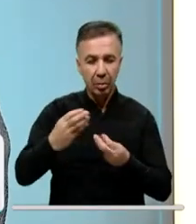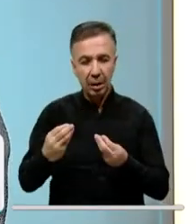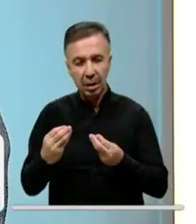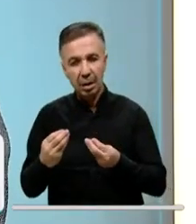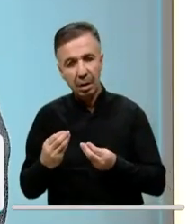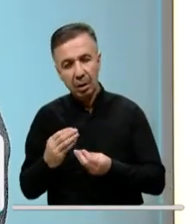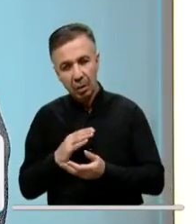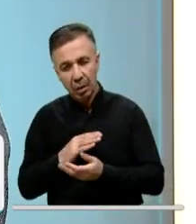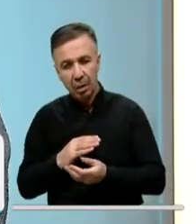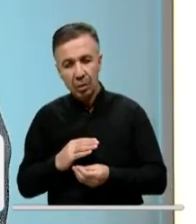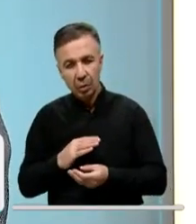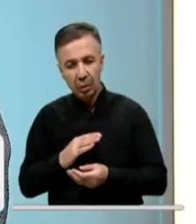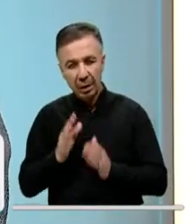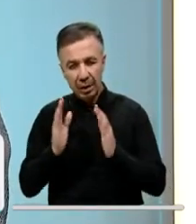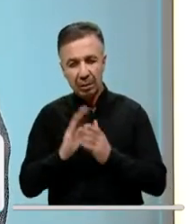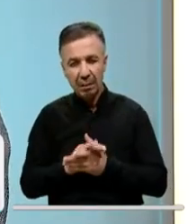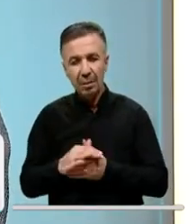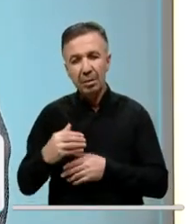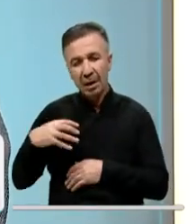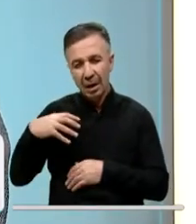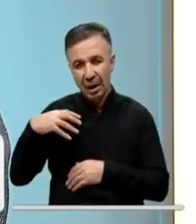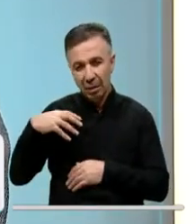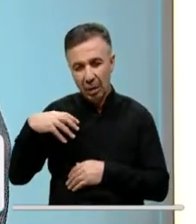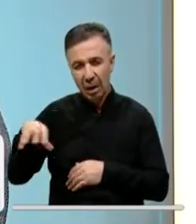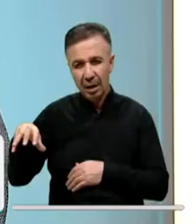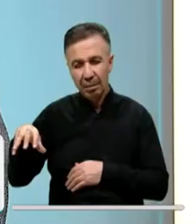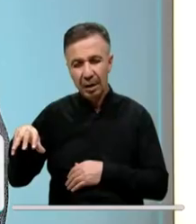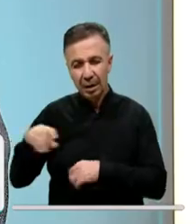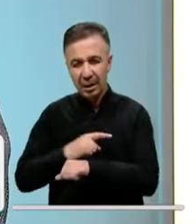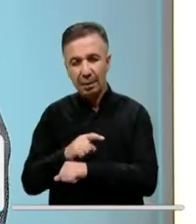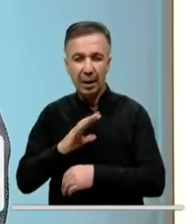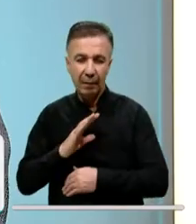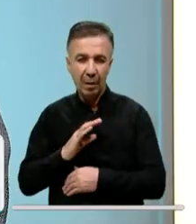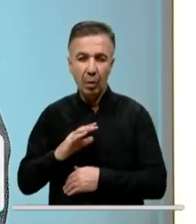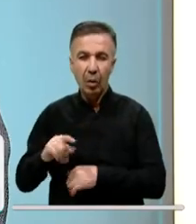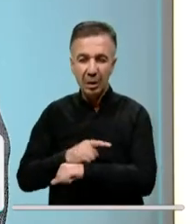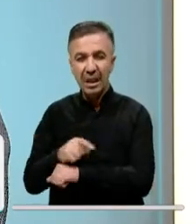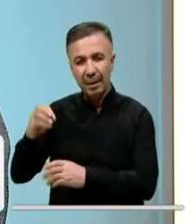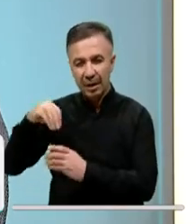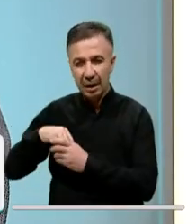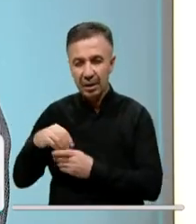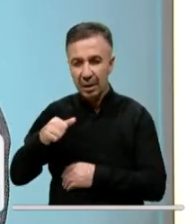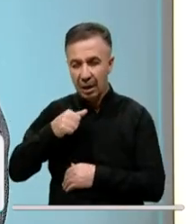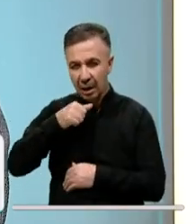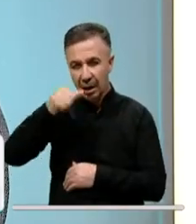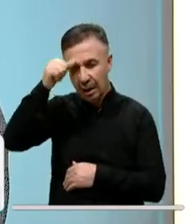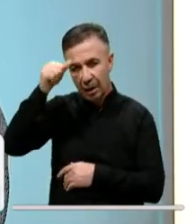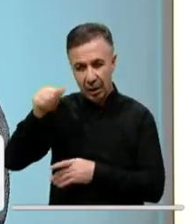bize ayrılan bir yer ve bize ayrılan bir zaman dilimi var. O zaman dilimi içerisinde hacımızı